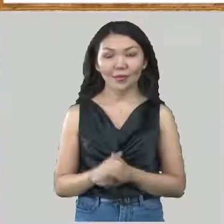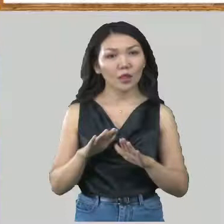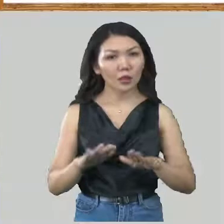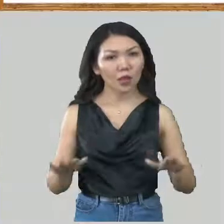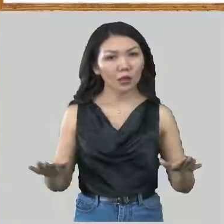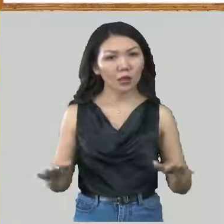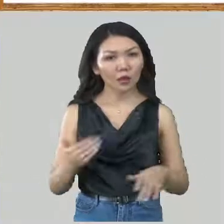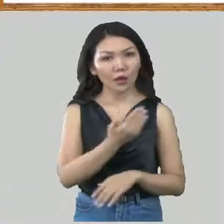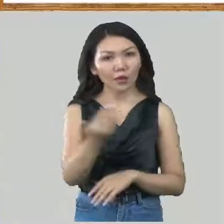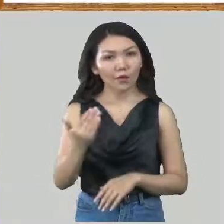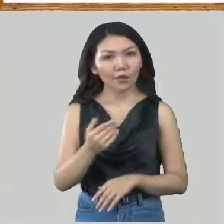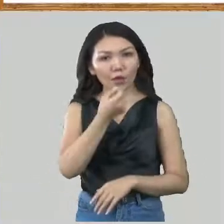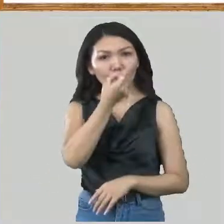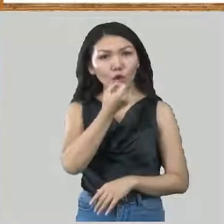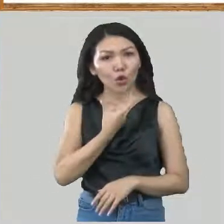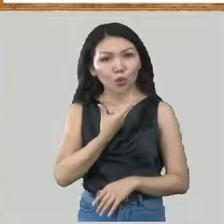Ребята, вы любите